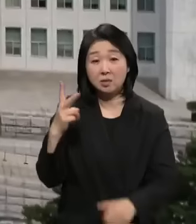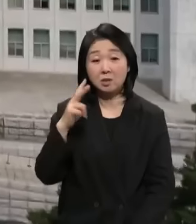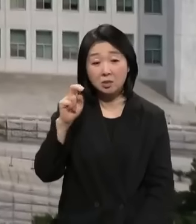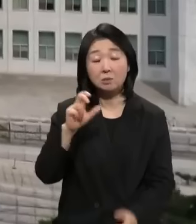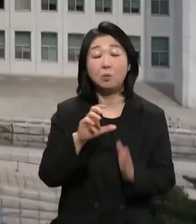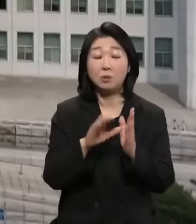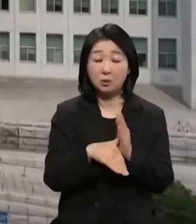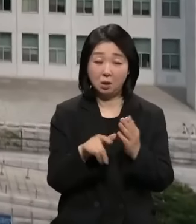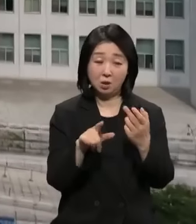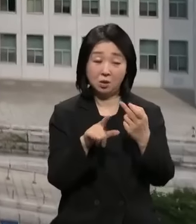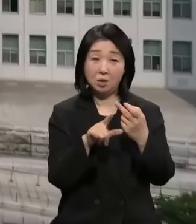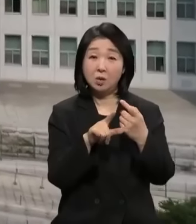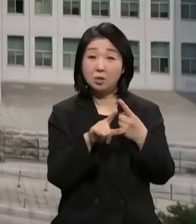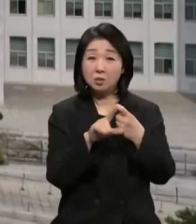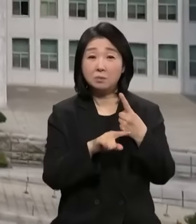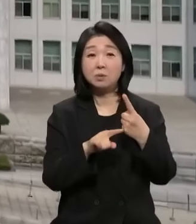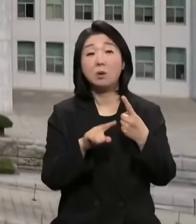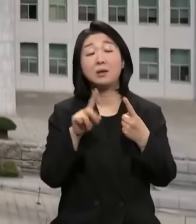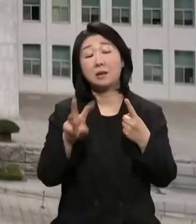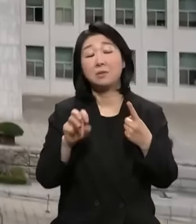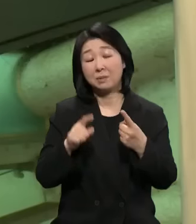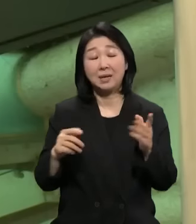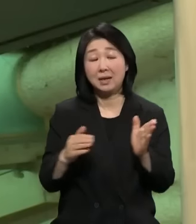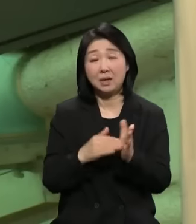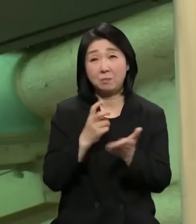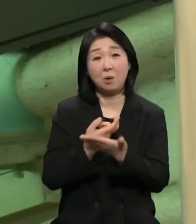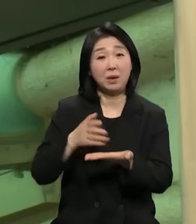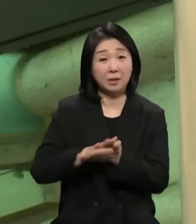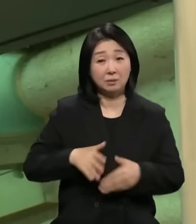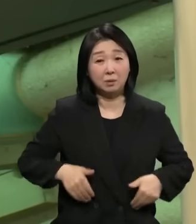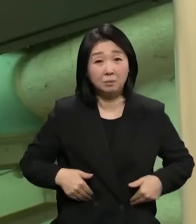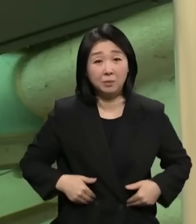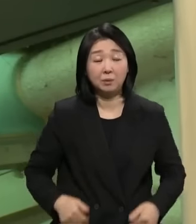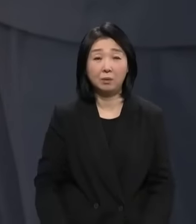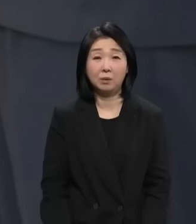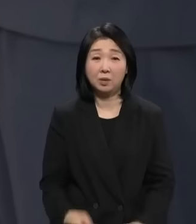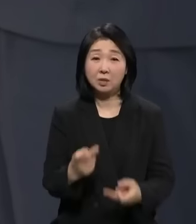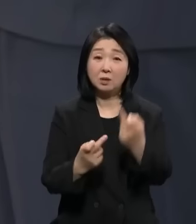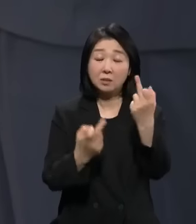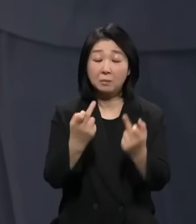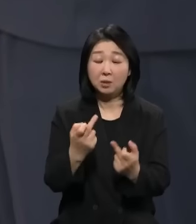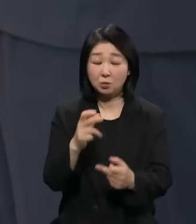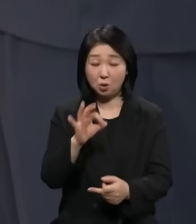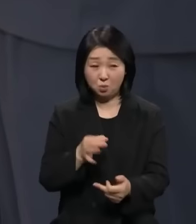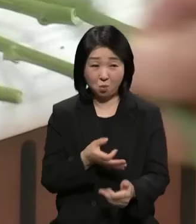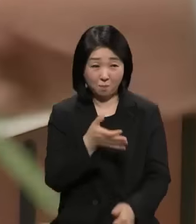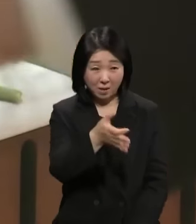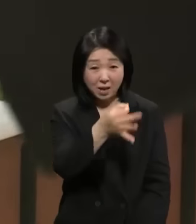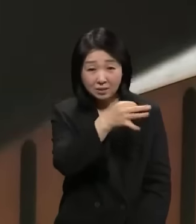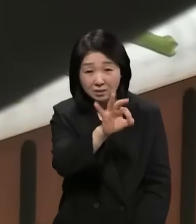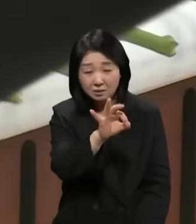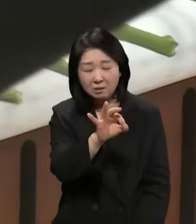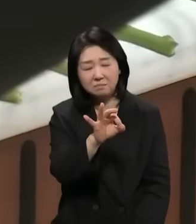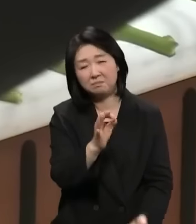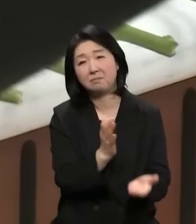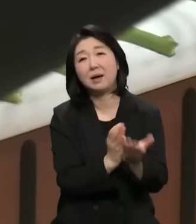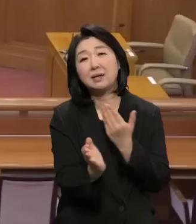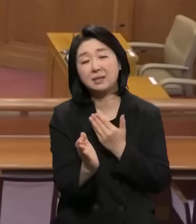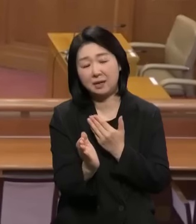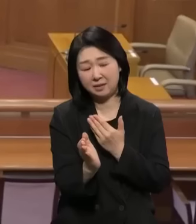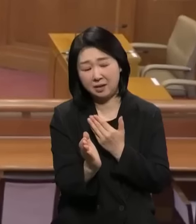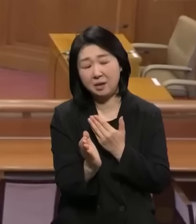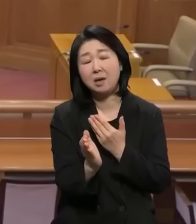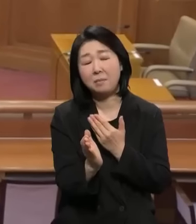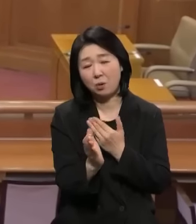31일까지 법을 개정해야 한다고도 했습니다 한편 형제 자매에게도 유류분권을 인정하는 규정은 위헌 결정으로 곧바로